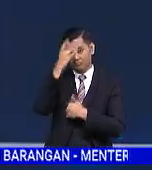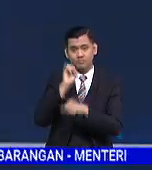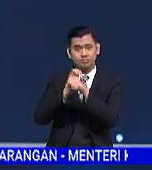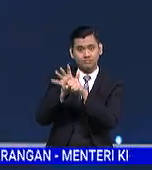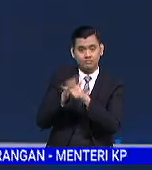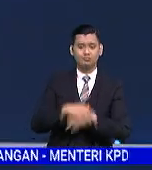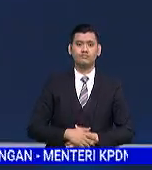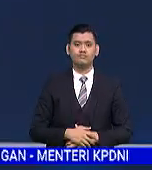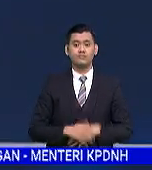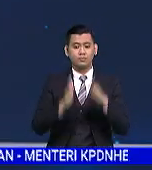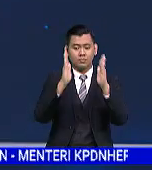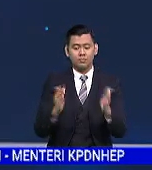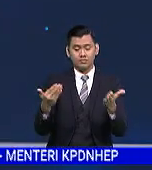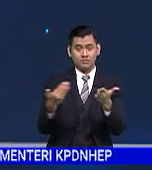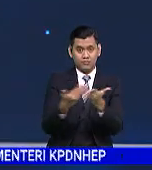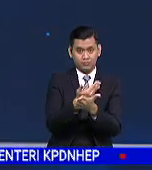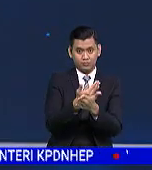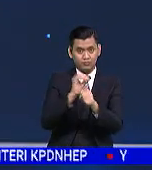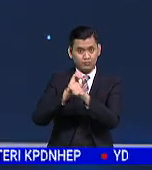Kes baru COVID-19 di Malaysia